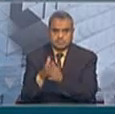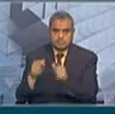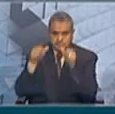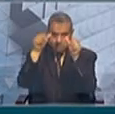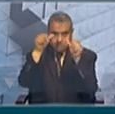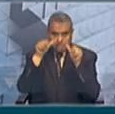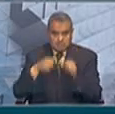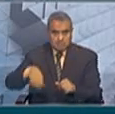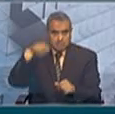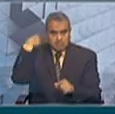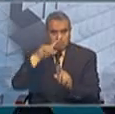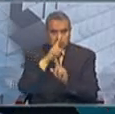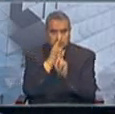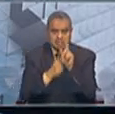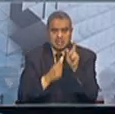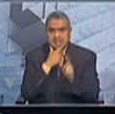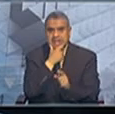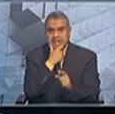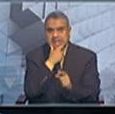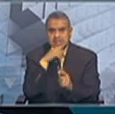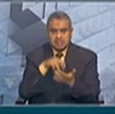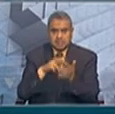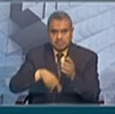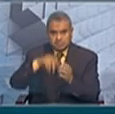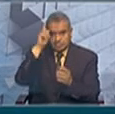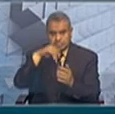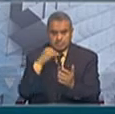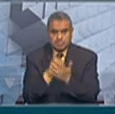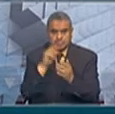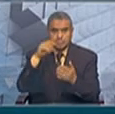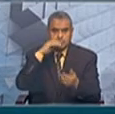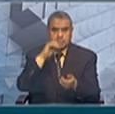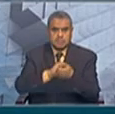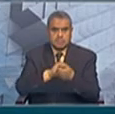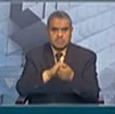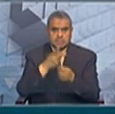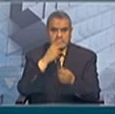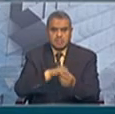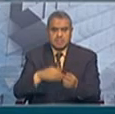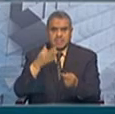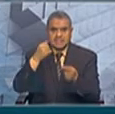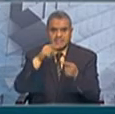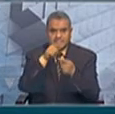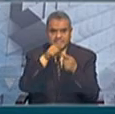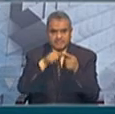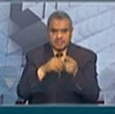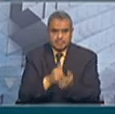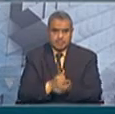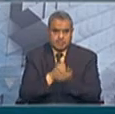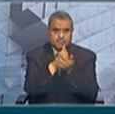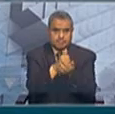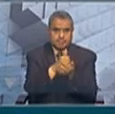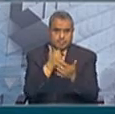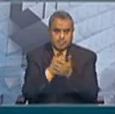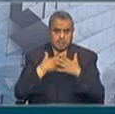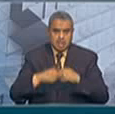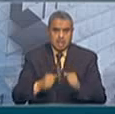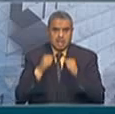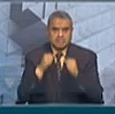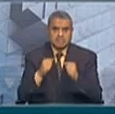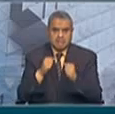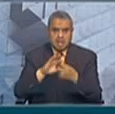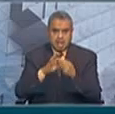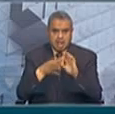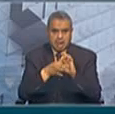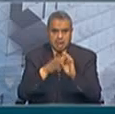يعلن رئيس الوزراء البريطاني بوريس جونسون اليوم تعهده بزيادة 30% في تمويل منظمة الصحة